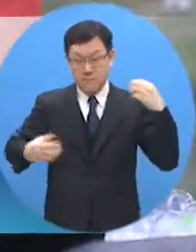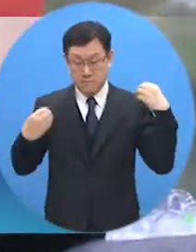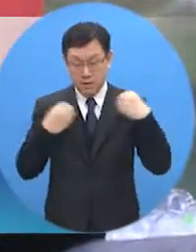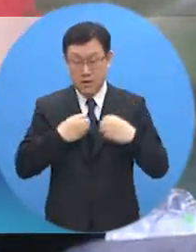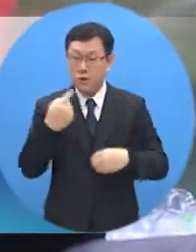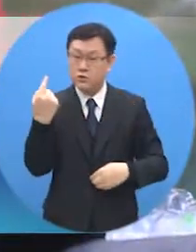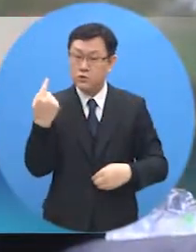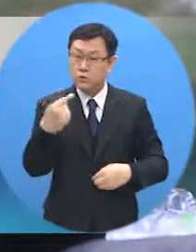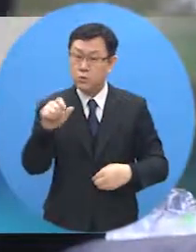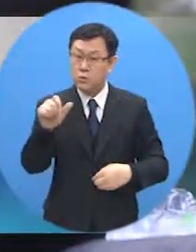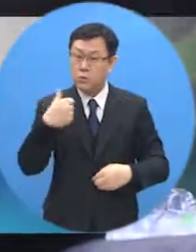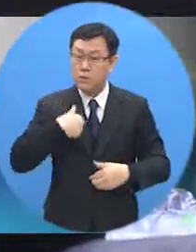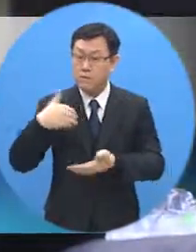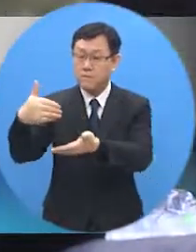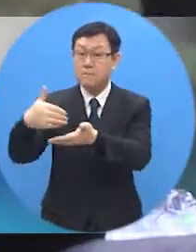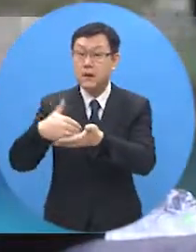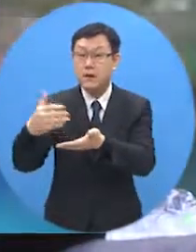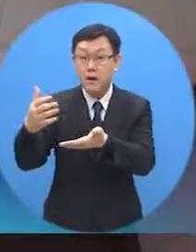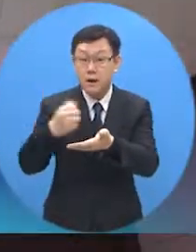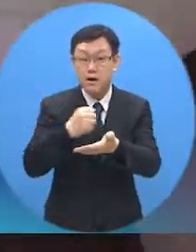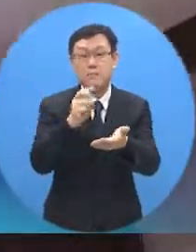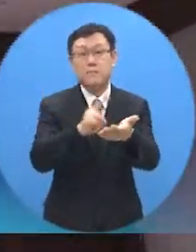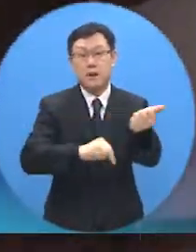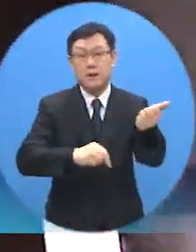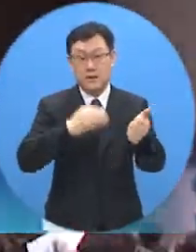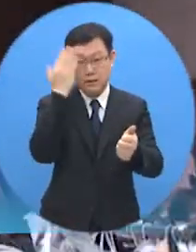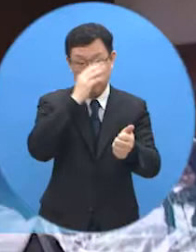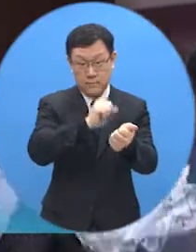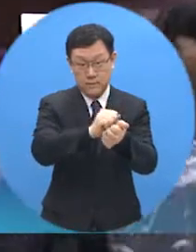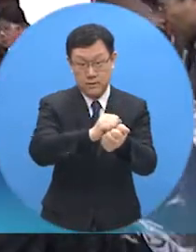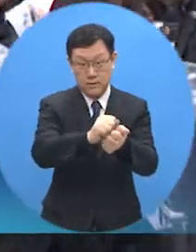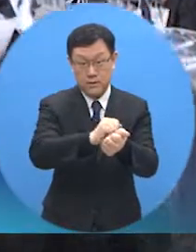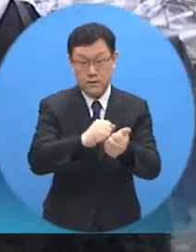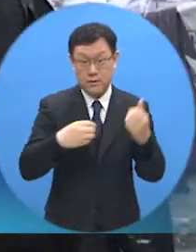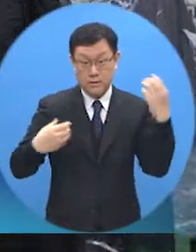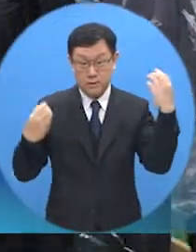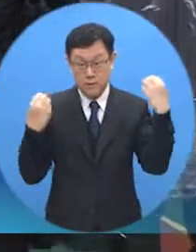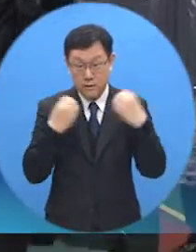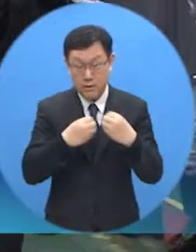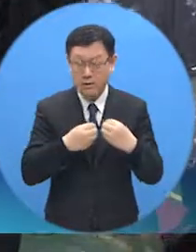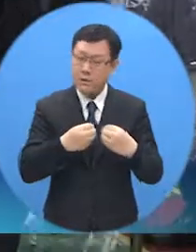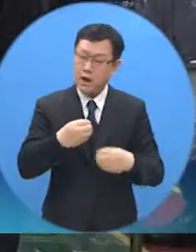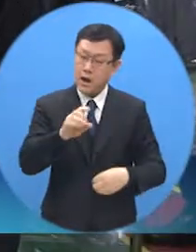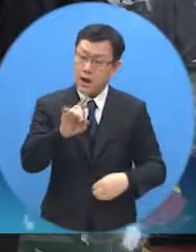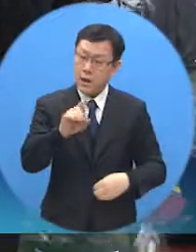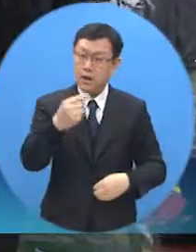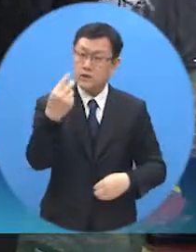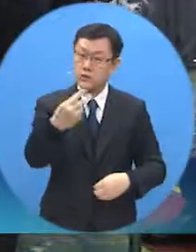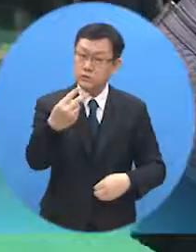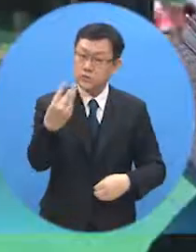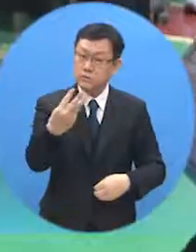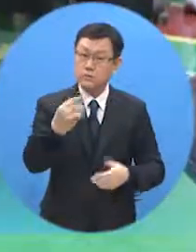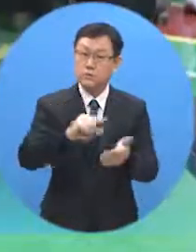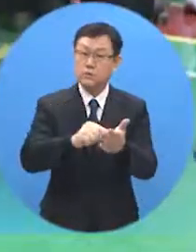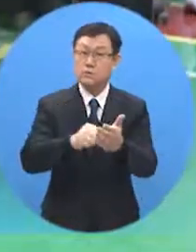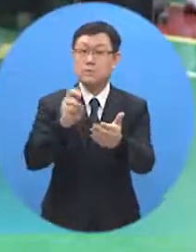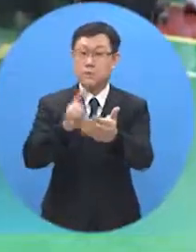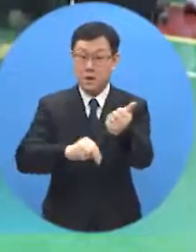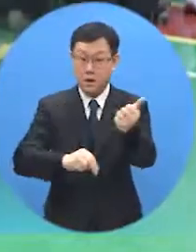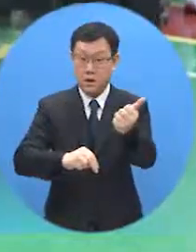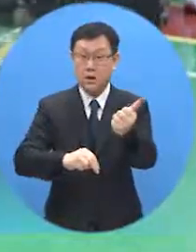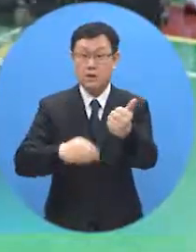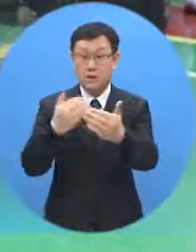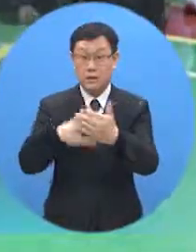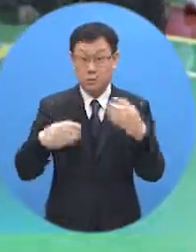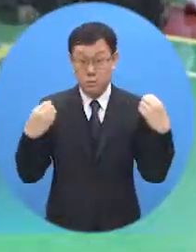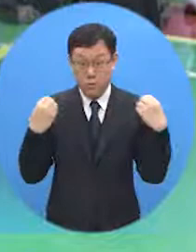점을 기증받아 판매할 예정입니다. 깨끗하게 세탁된 교복은 한 점당 2,000원에서 3,000원에 판매되며 판매 후